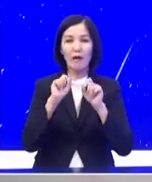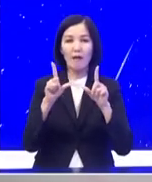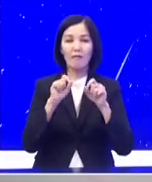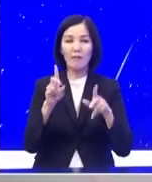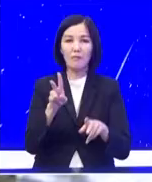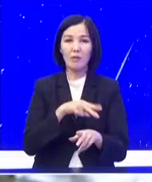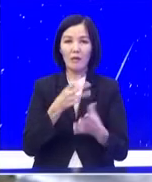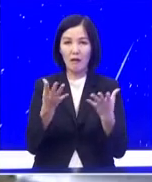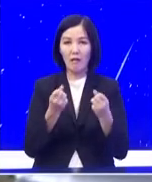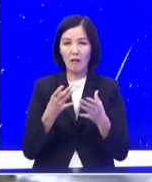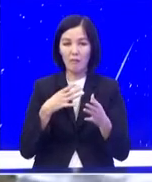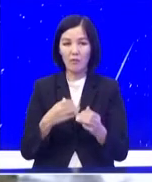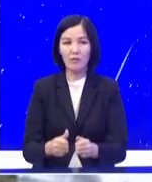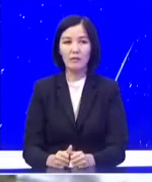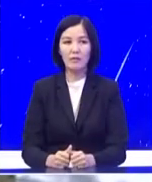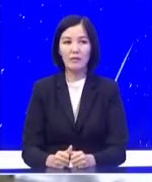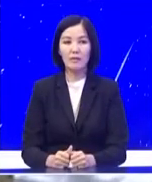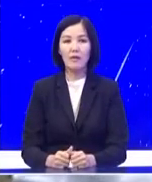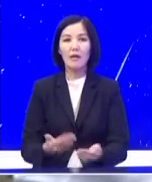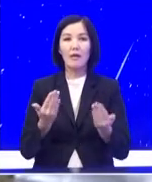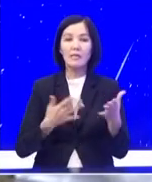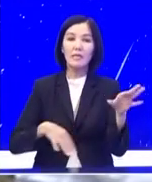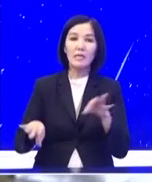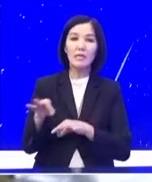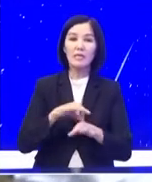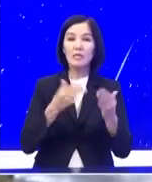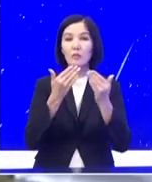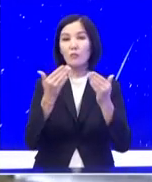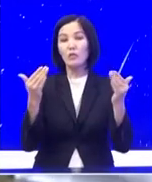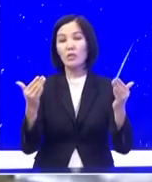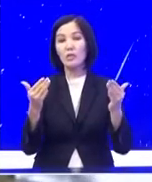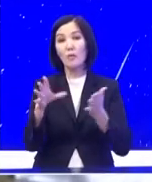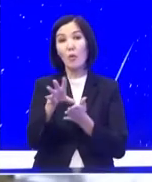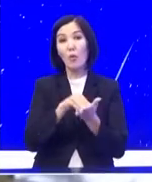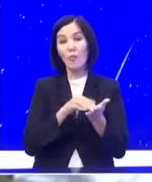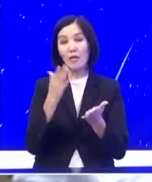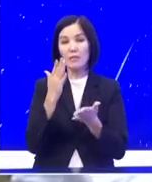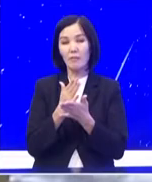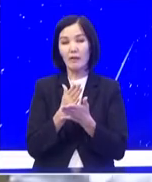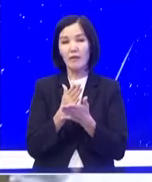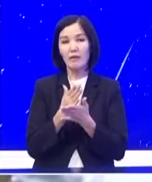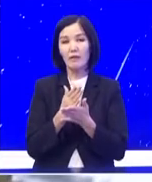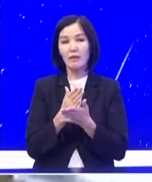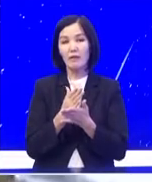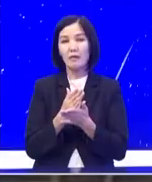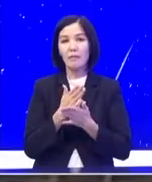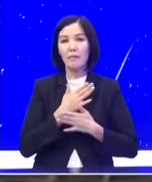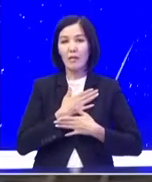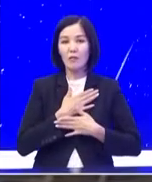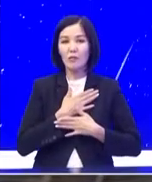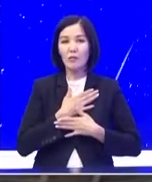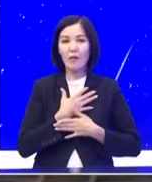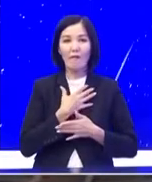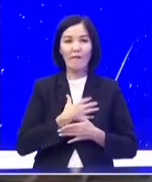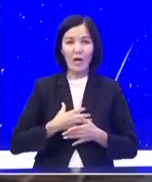ие болды. Ол ескізі қазір музейде менде копиясы бар, мен оны жаңағы өзіме бір талисман ретінде